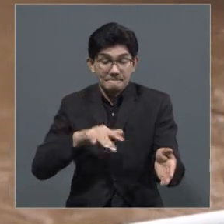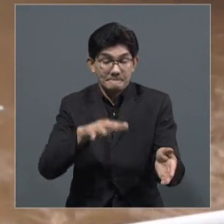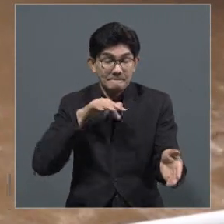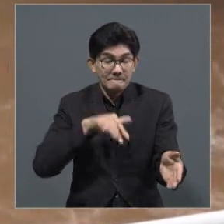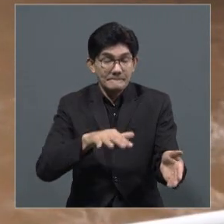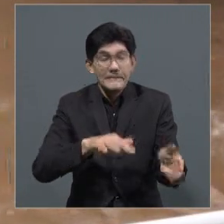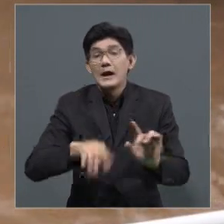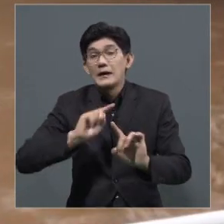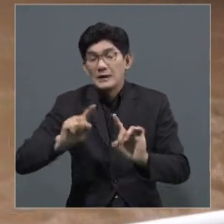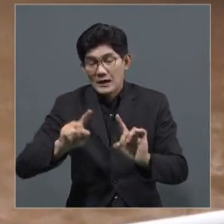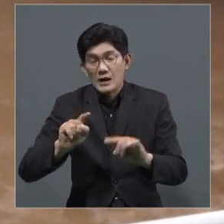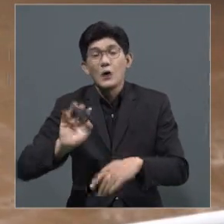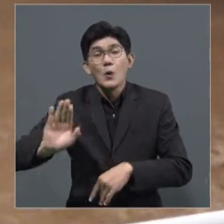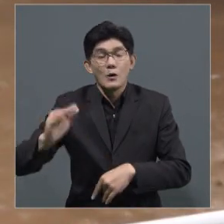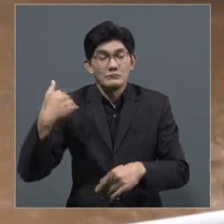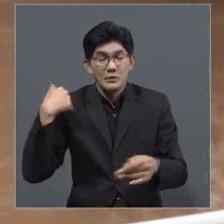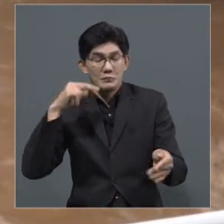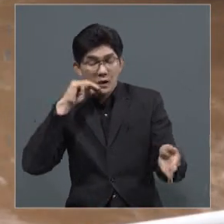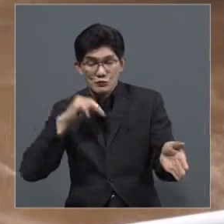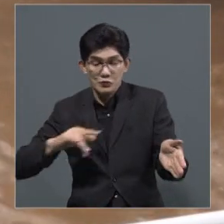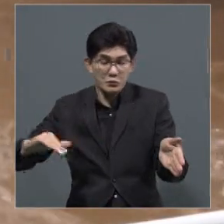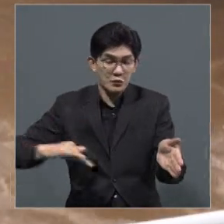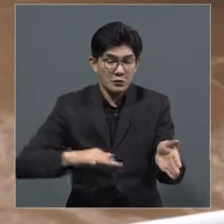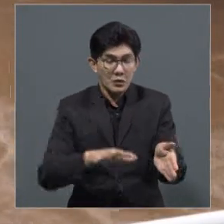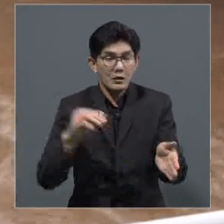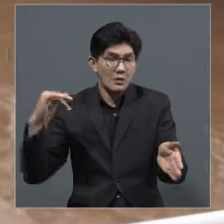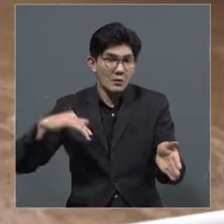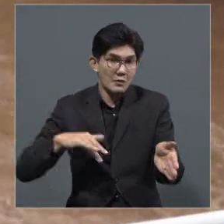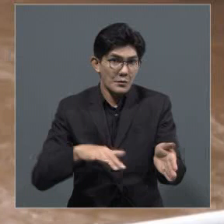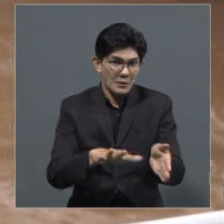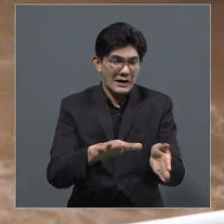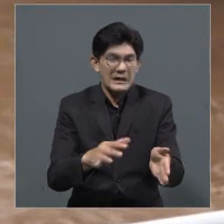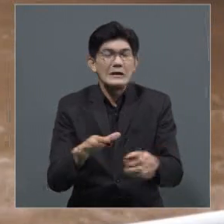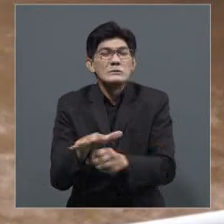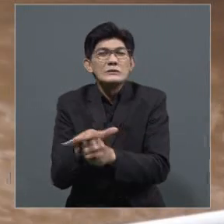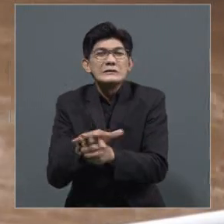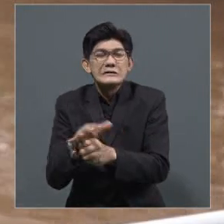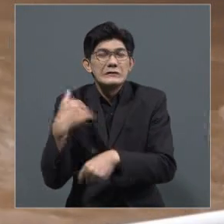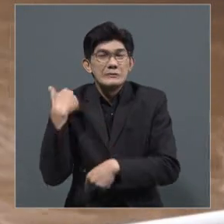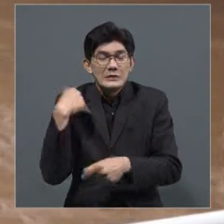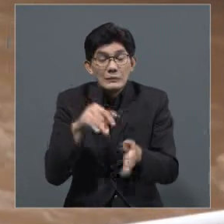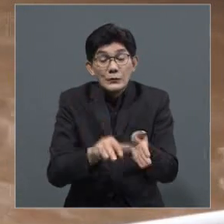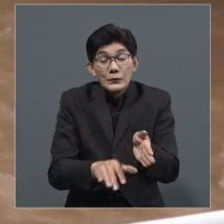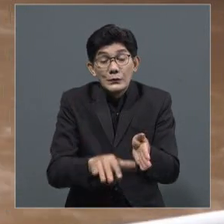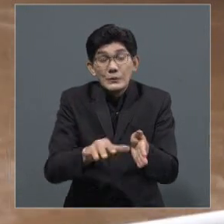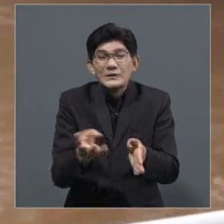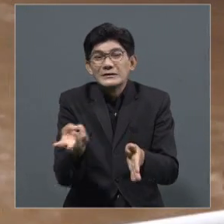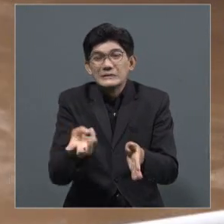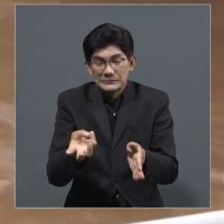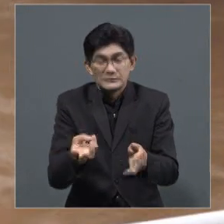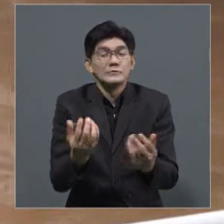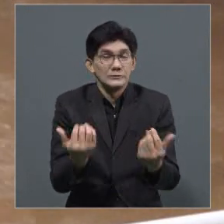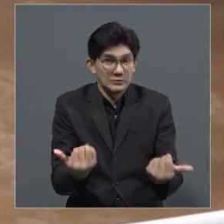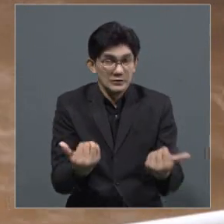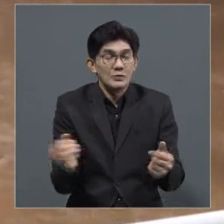เอ่อในเขตเชียงดาวและแม่แตงยังมีไม่มากนักนะครับยังเพิ่มขึ้นไม่มากนักแลก็